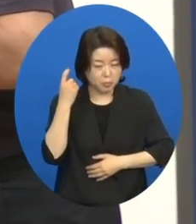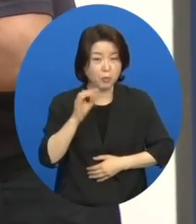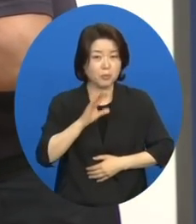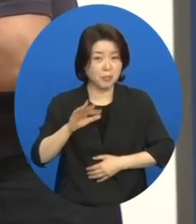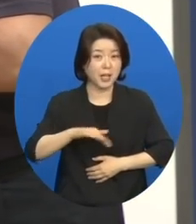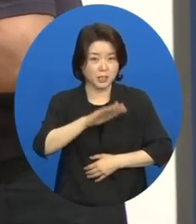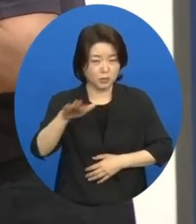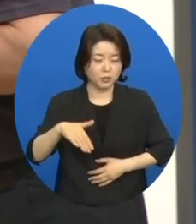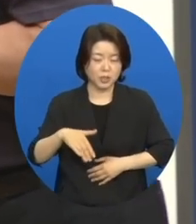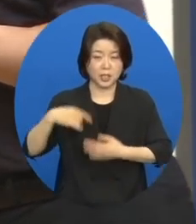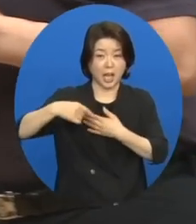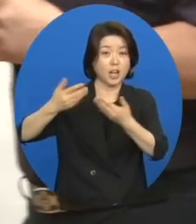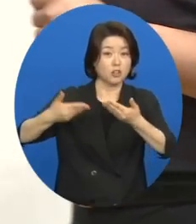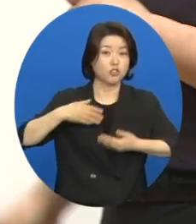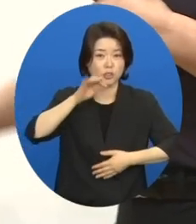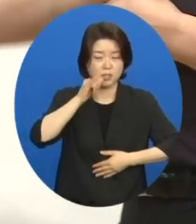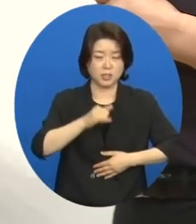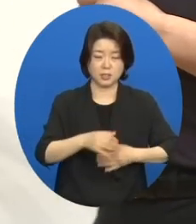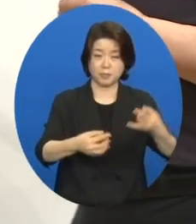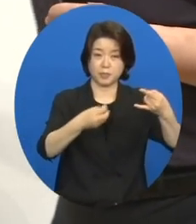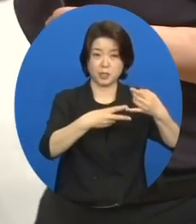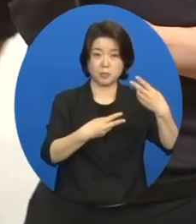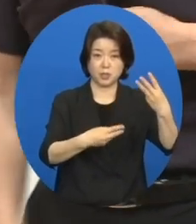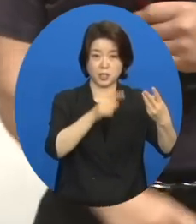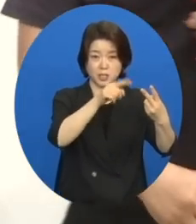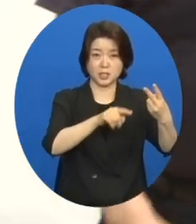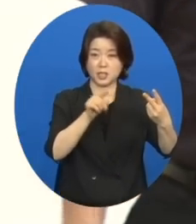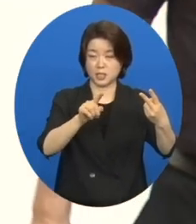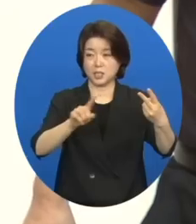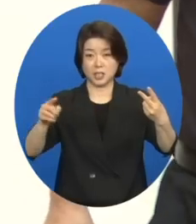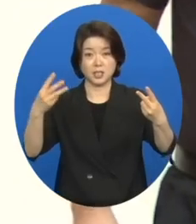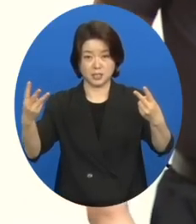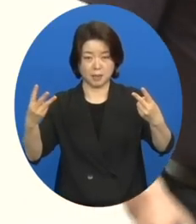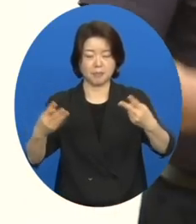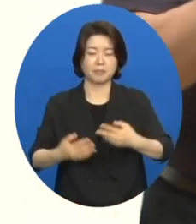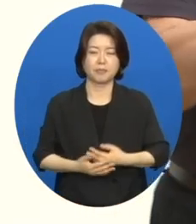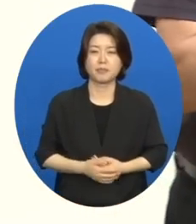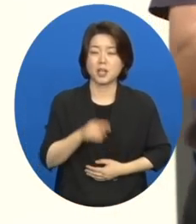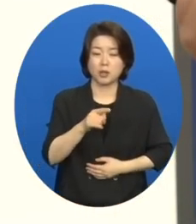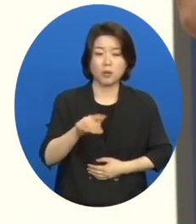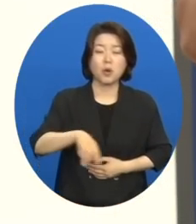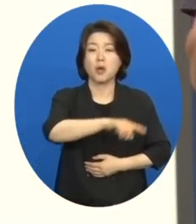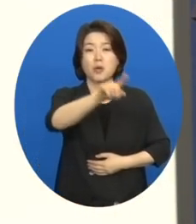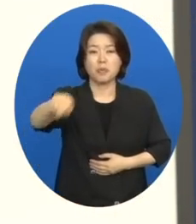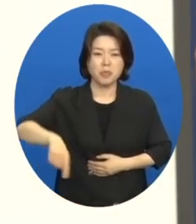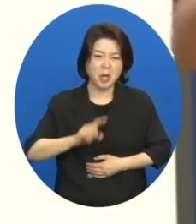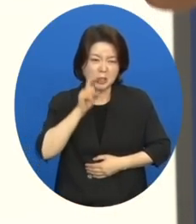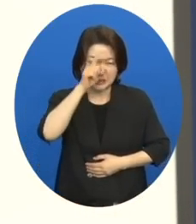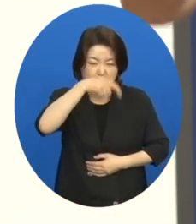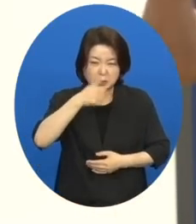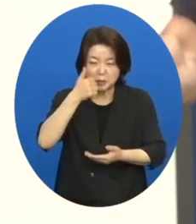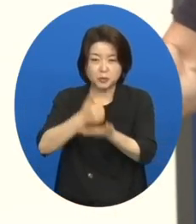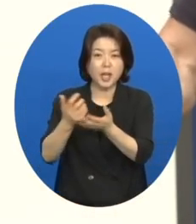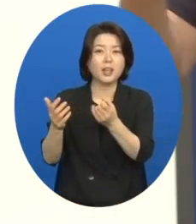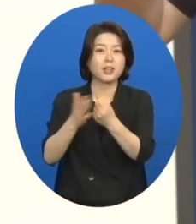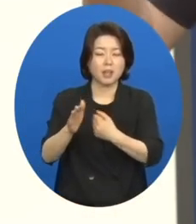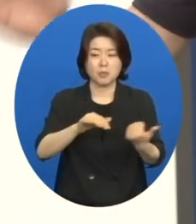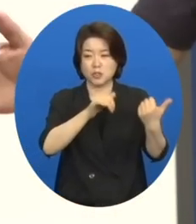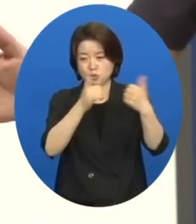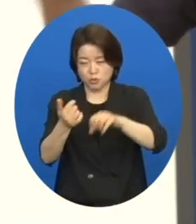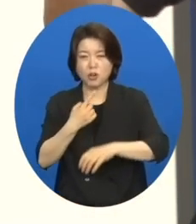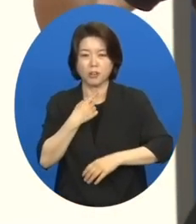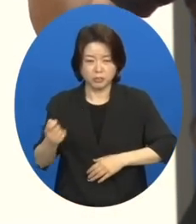우리에게 가르쳐주는데 에베소 1장 3절에서 거기 너희 허물과 죄로